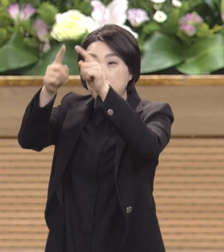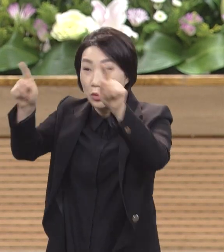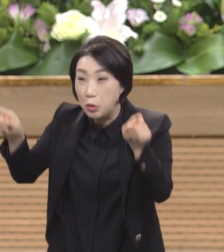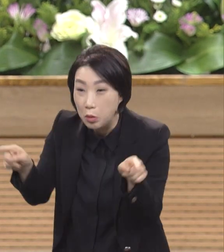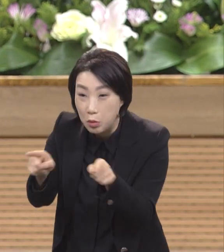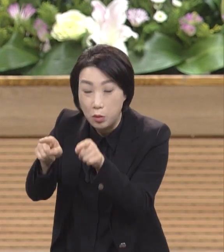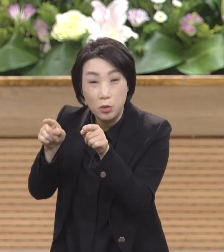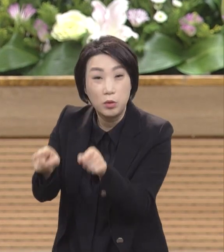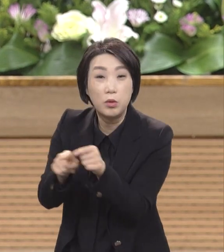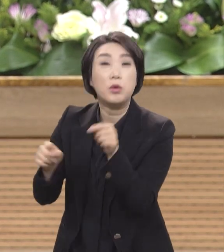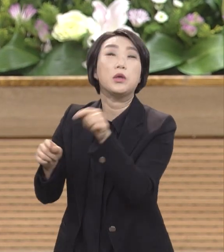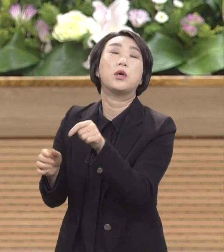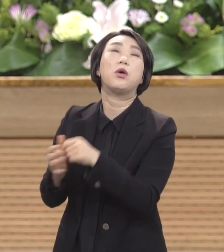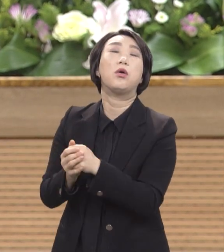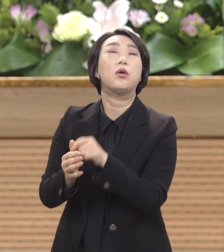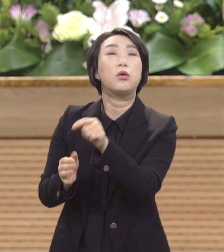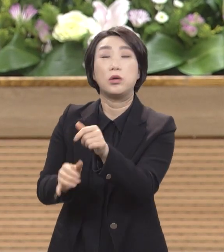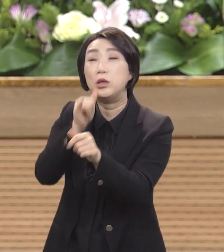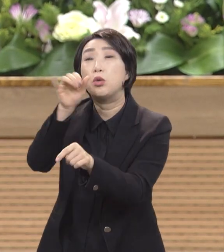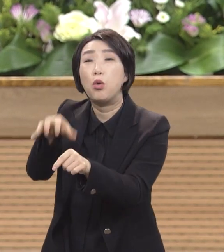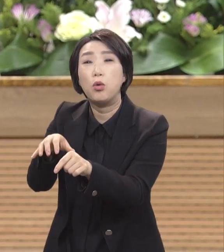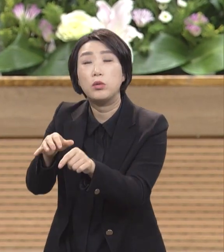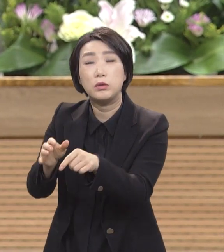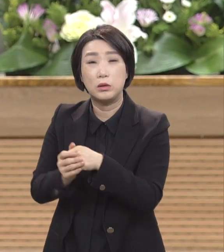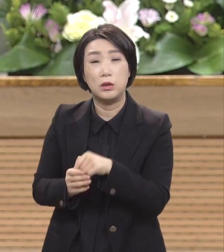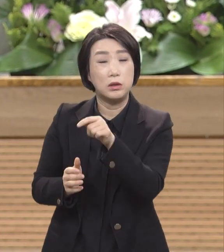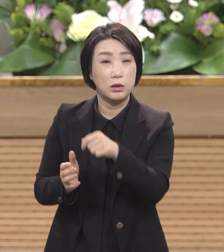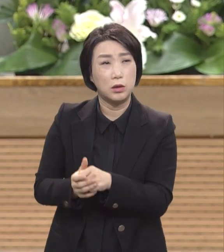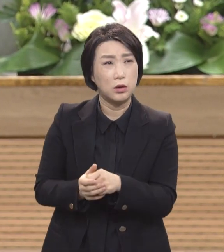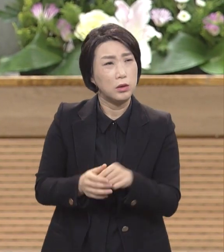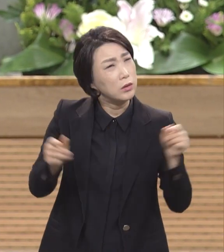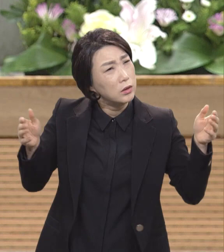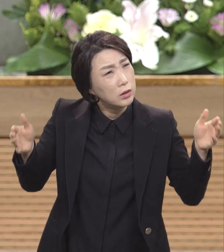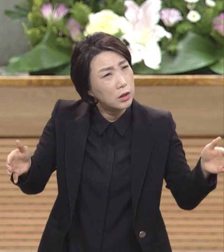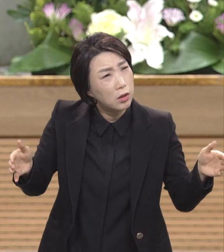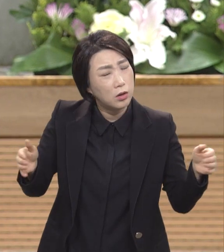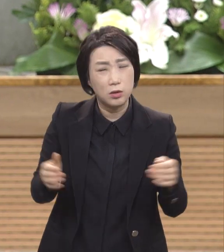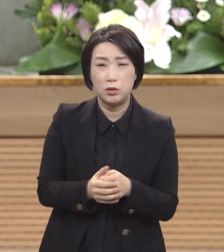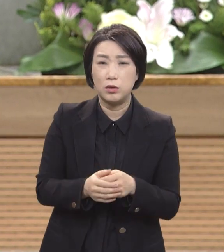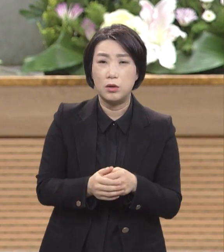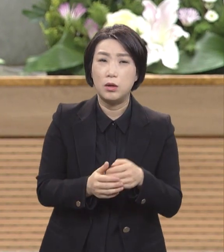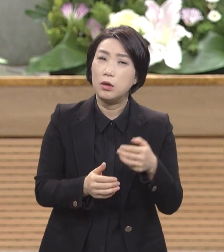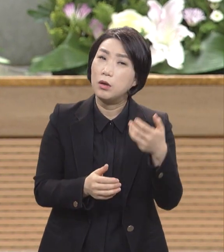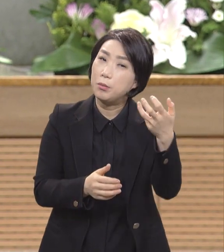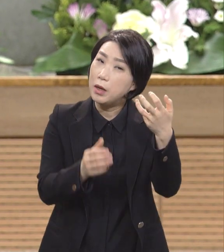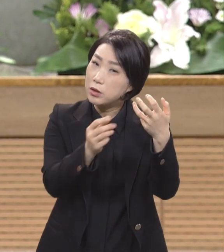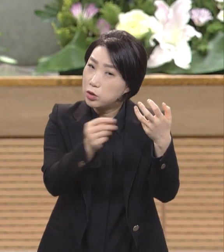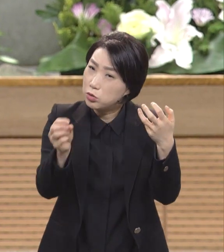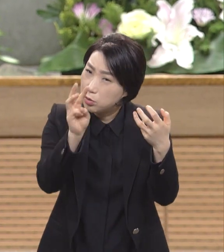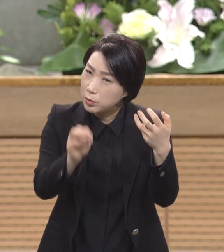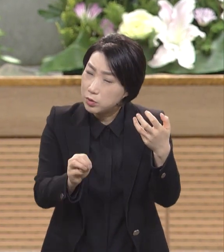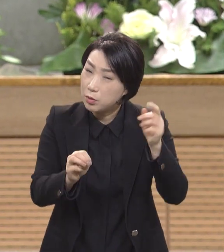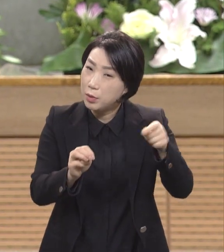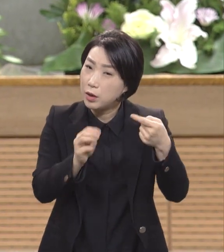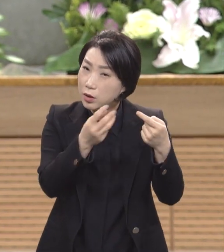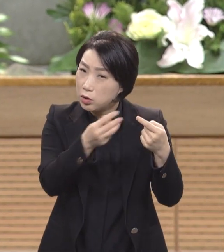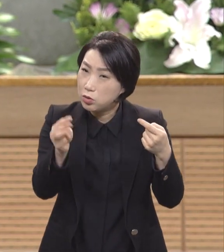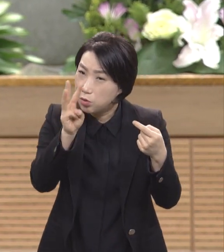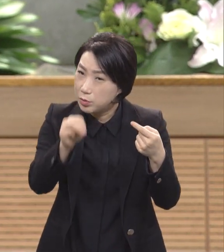버전하여. 예. 키로수가 약 80km 정도 100km 안 되는데,